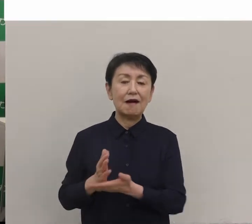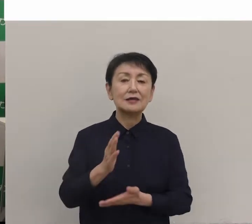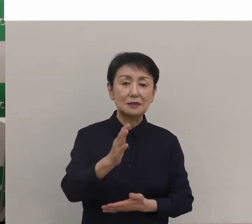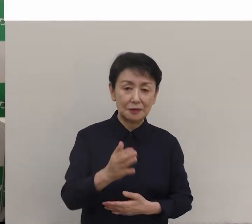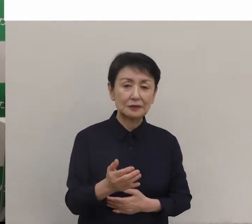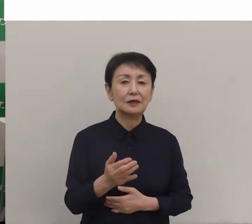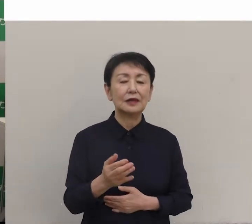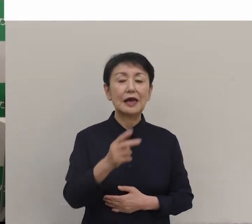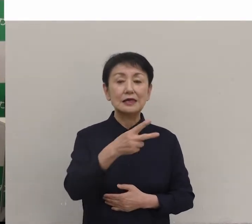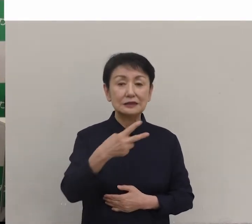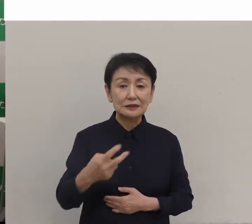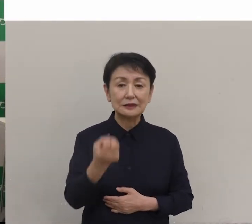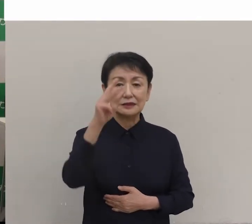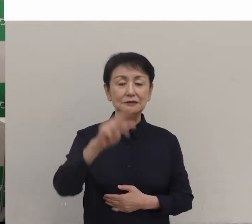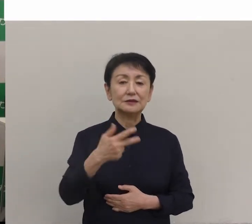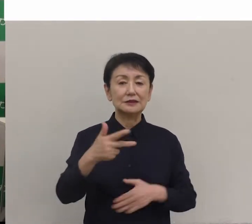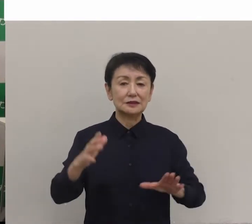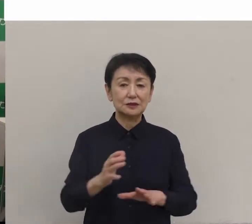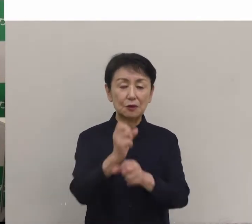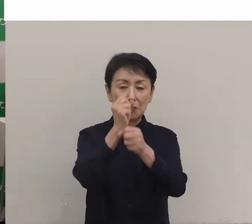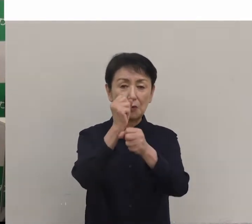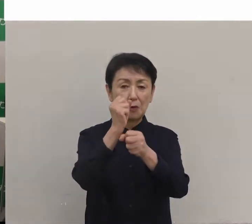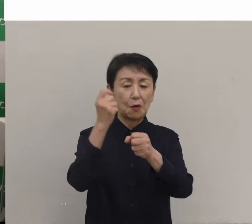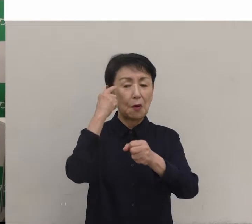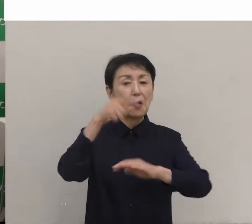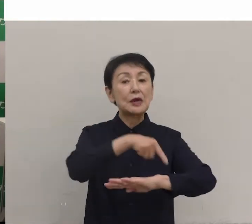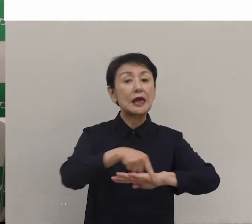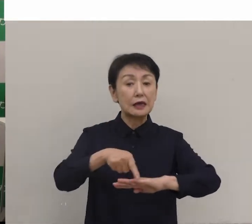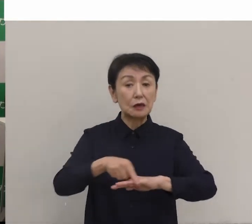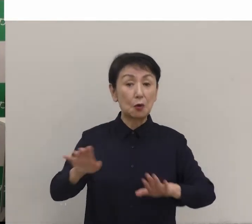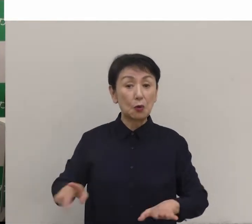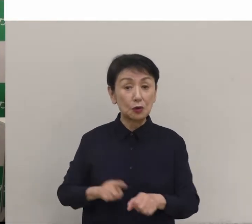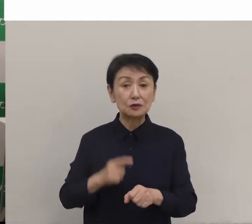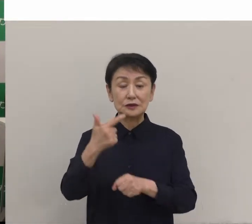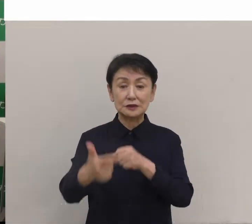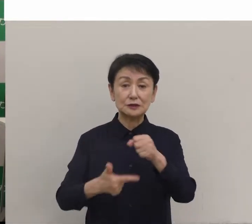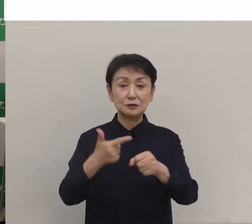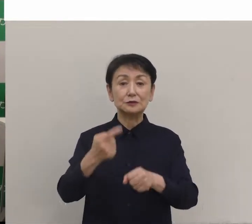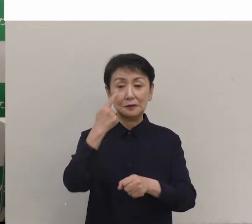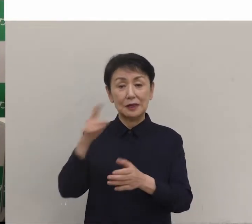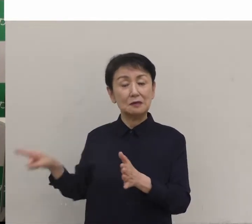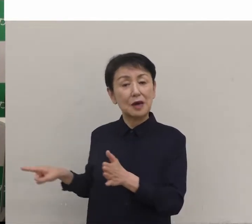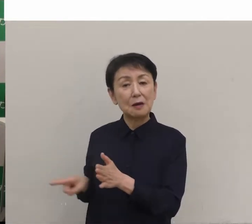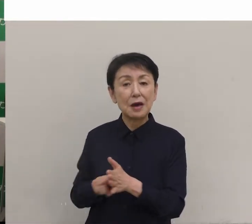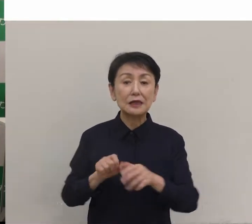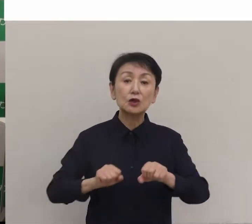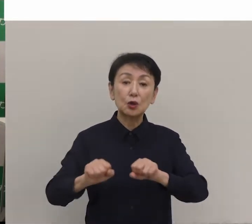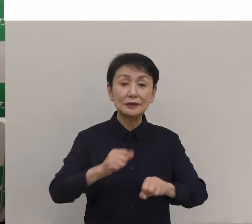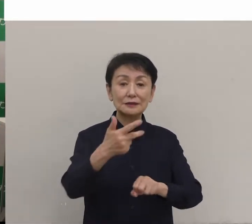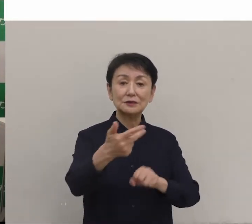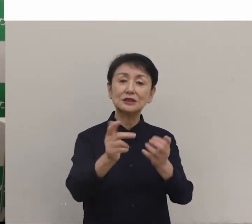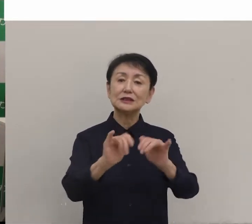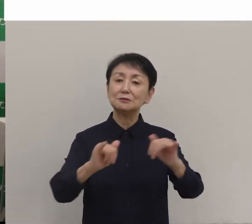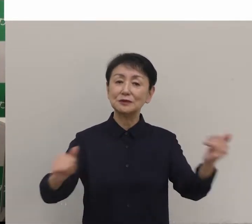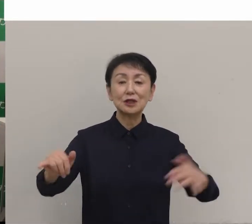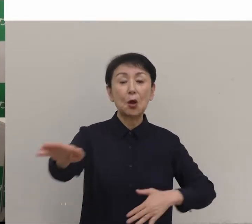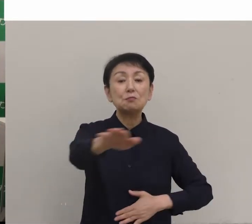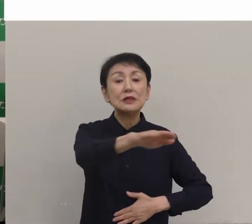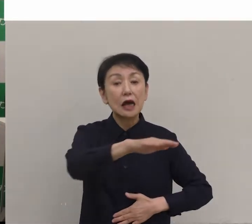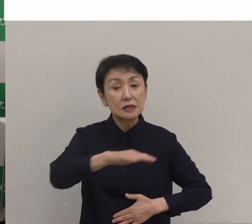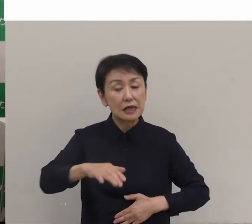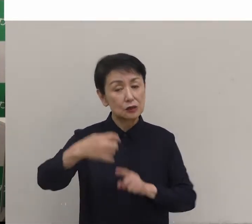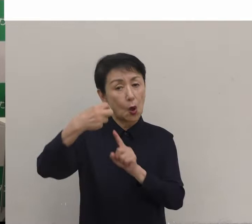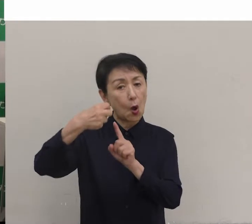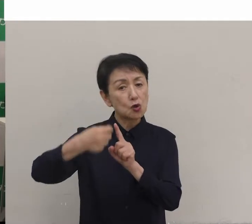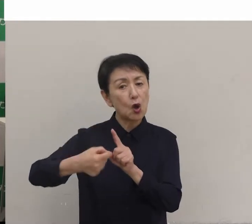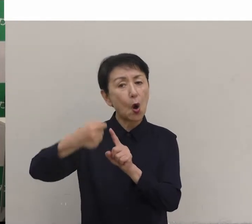は、今年度で6年目を迎えました。これまでの取り組みが、市民の皆様にどのように評